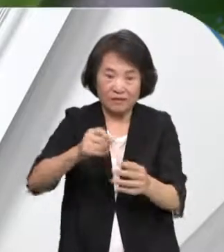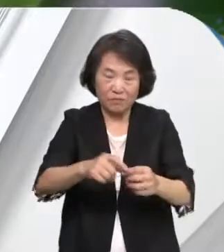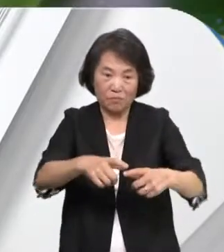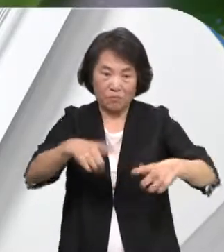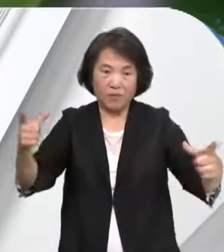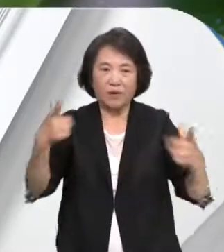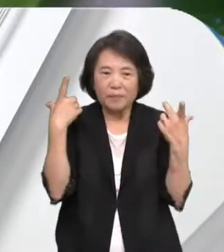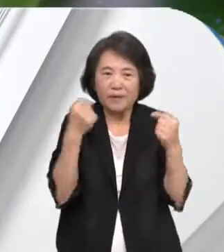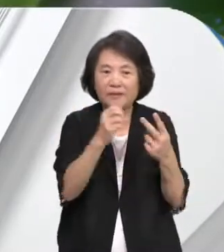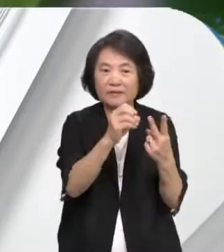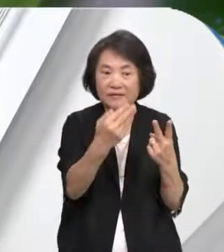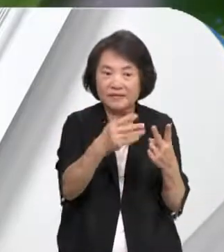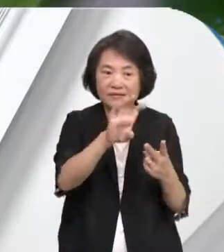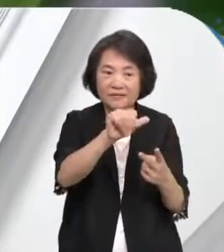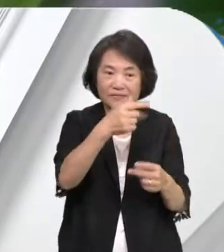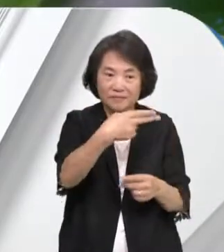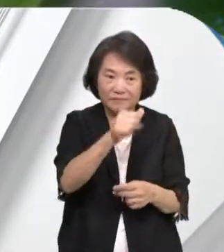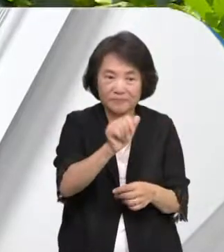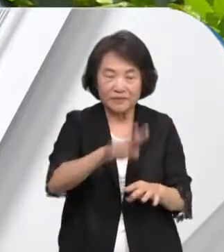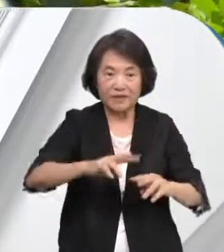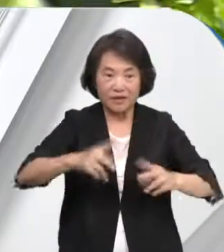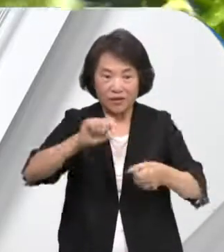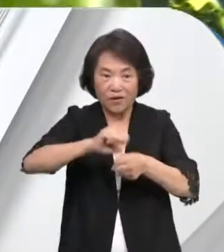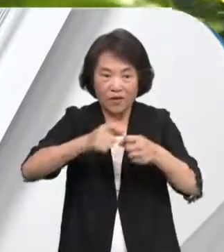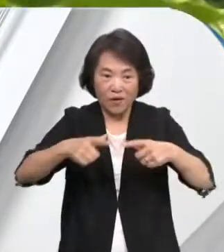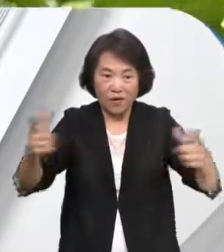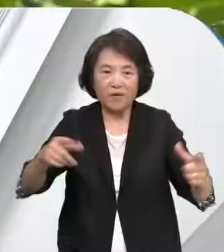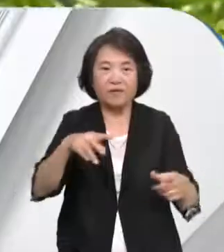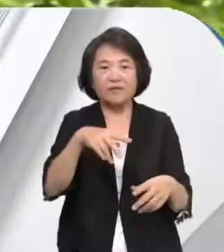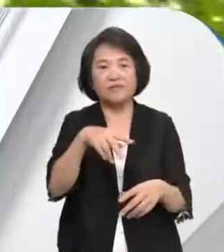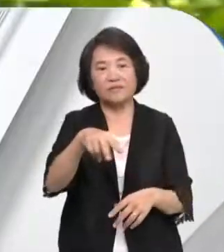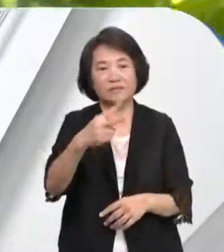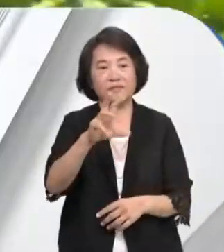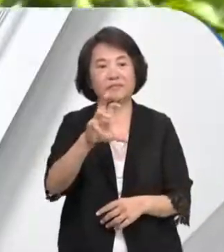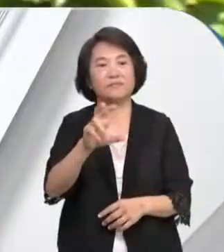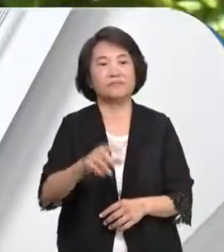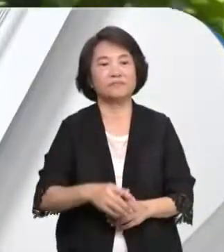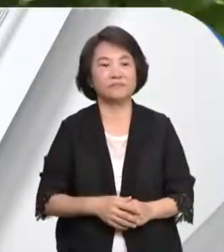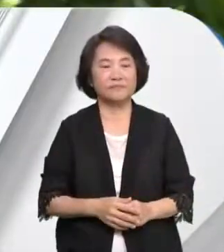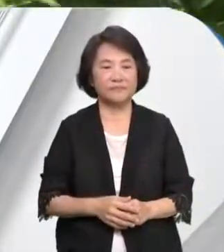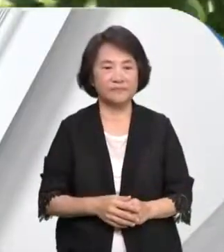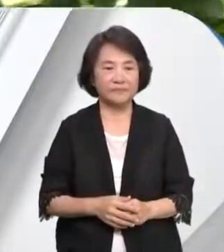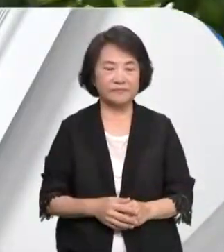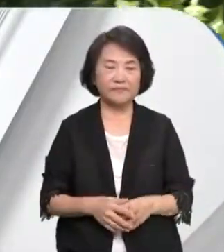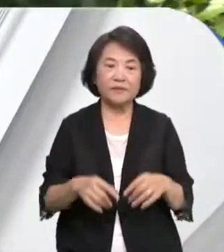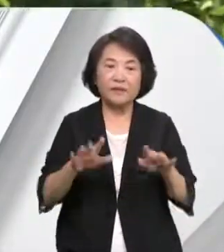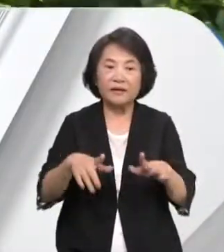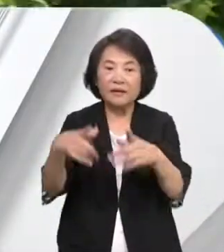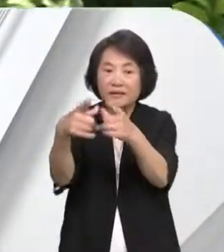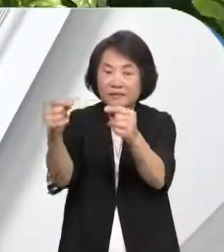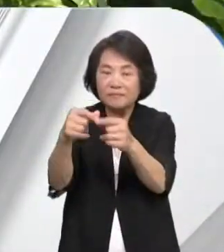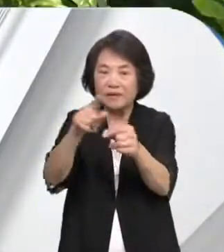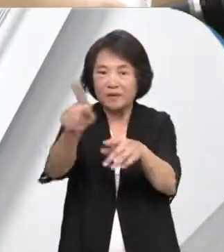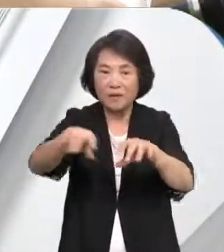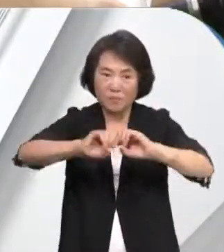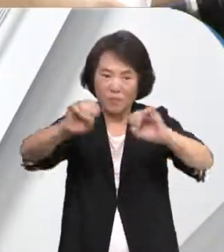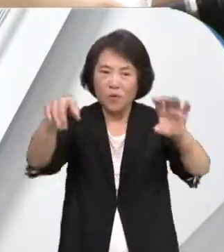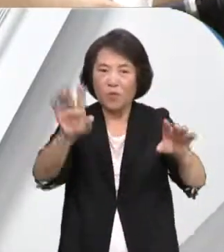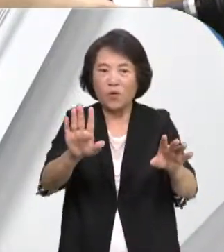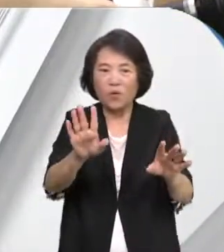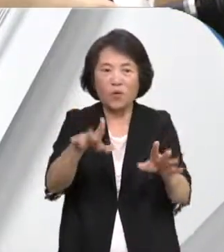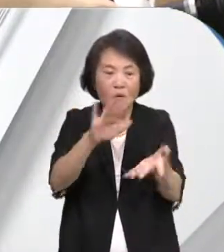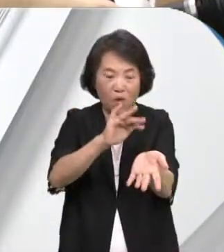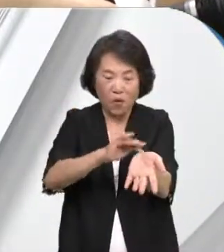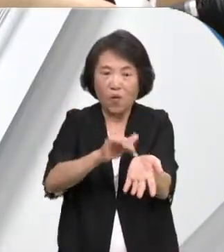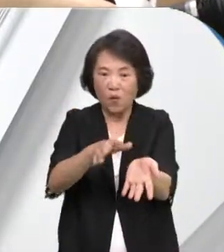积，对五公顷经营嘅45公顷，基金成长到今年嘅280公顷。 根据日本的报道还有他们的医